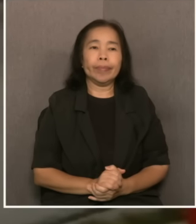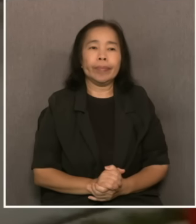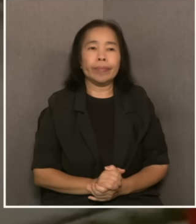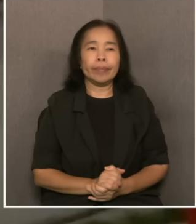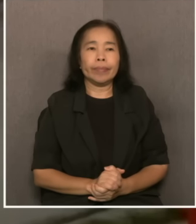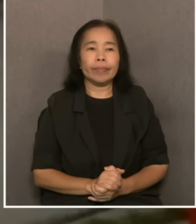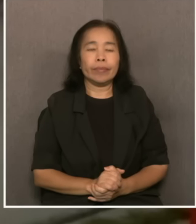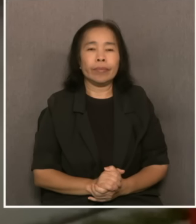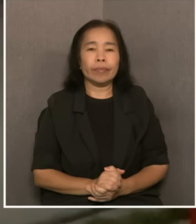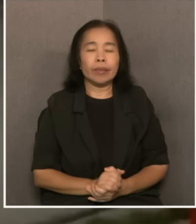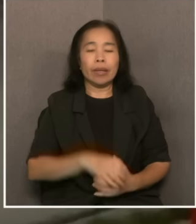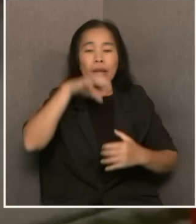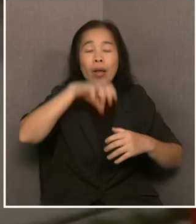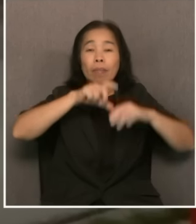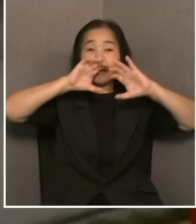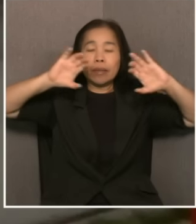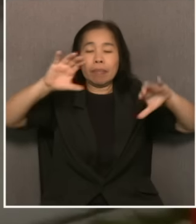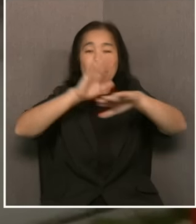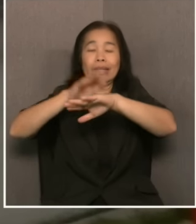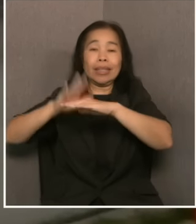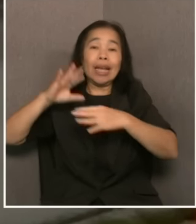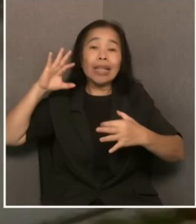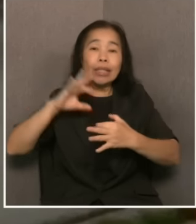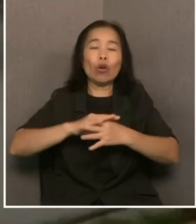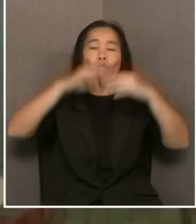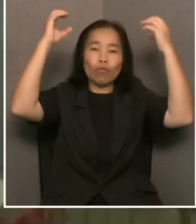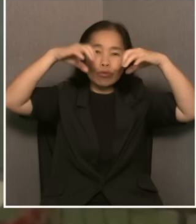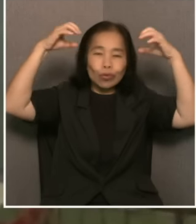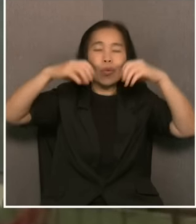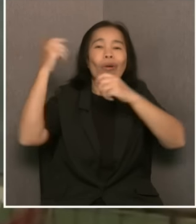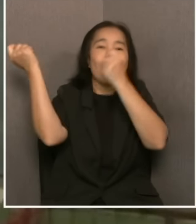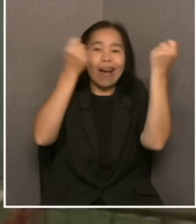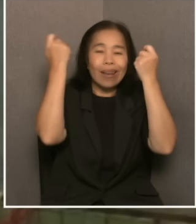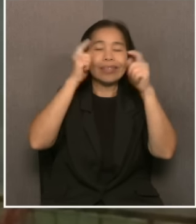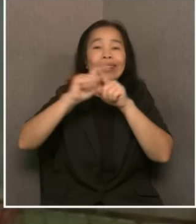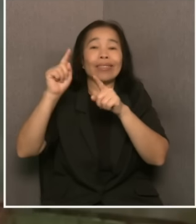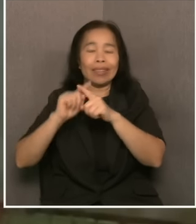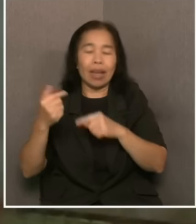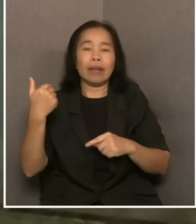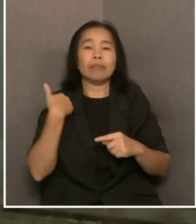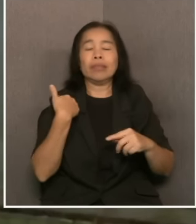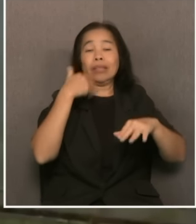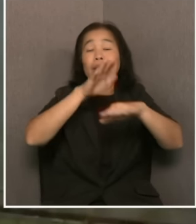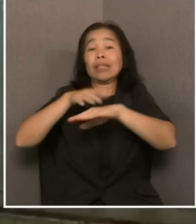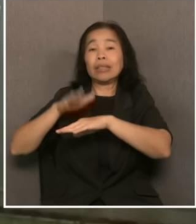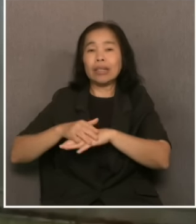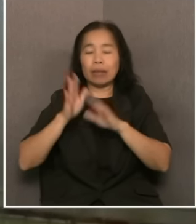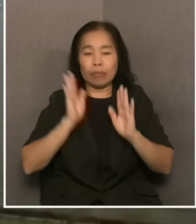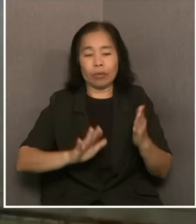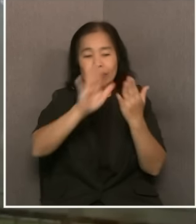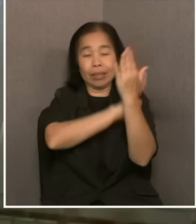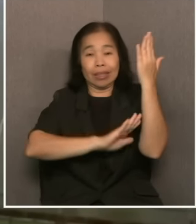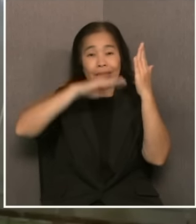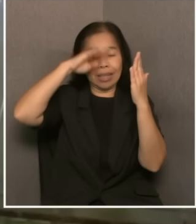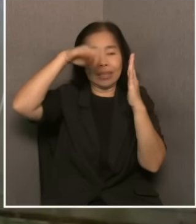กลมอุตุนิยมวิทยาออกประกาศเตือนฉบับที่ 3ครับเรื่องพายุฤดูร้อนบริเวณประเทศไทยตอนบนจะมีผล